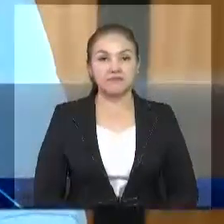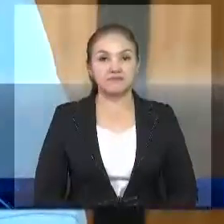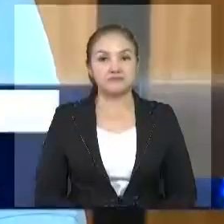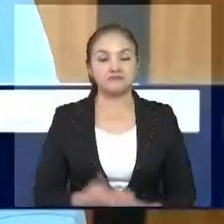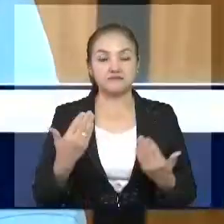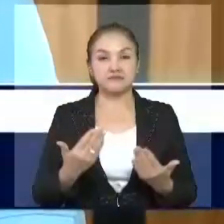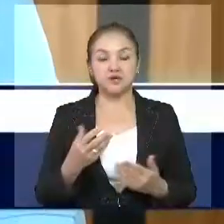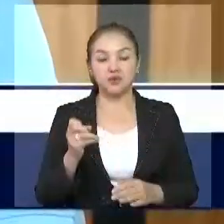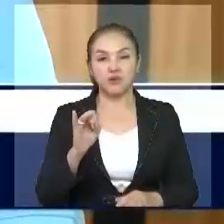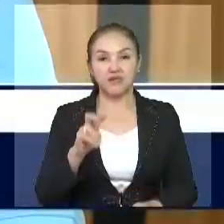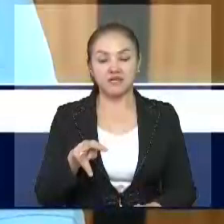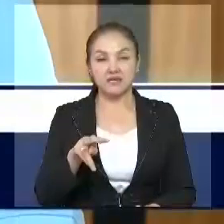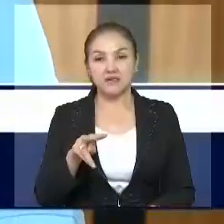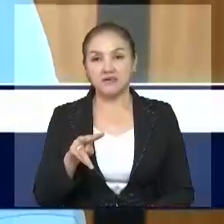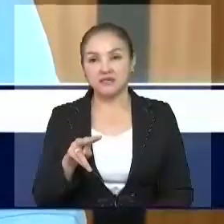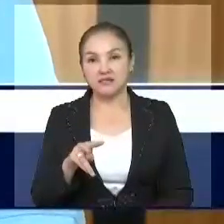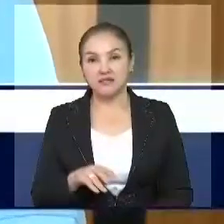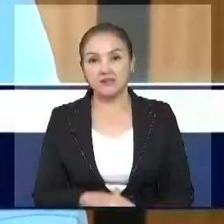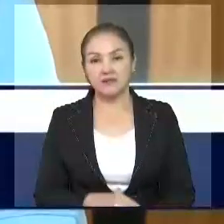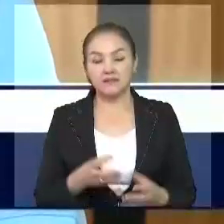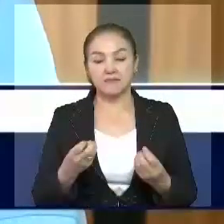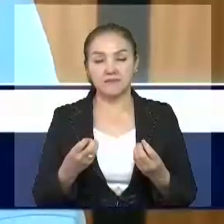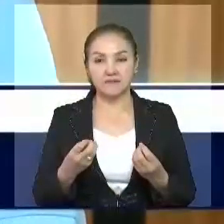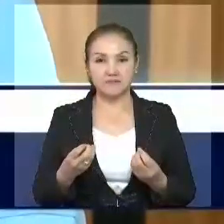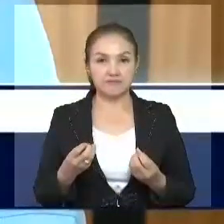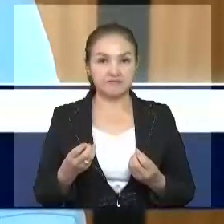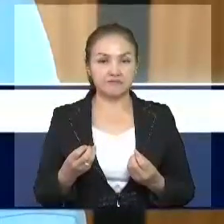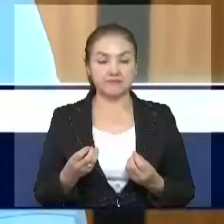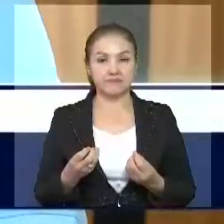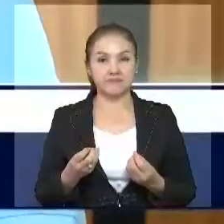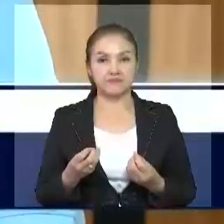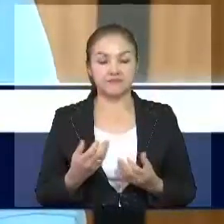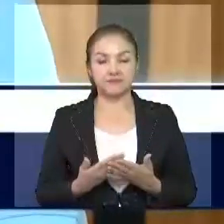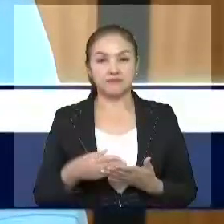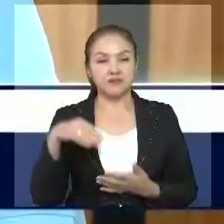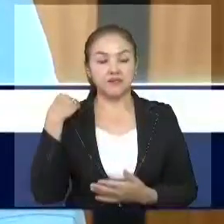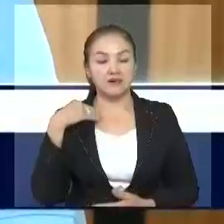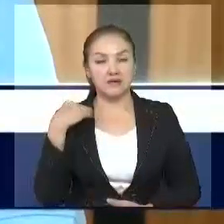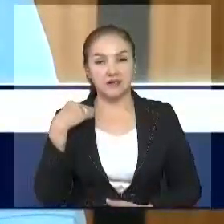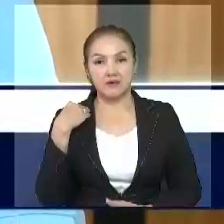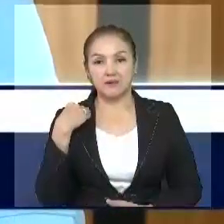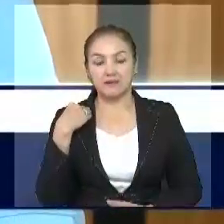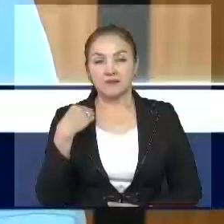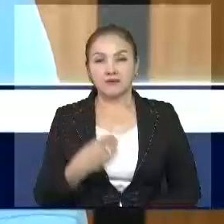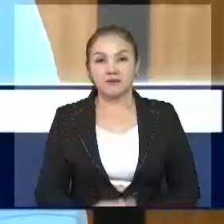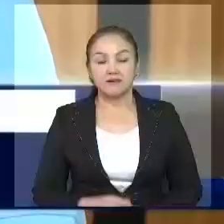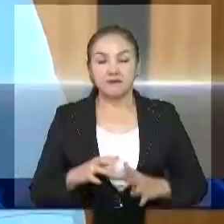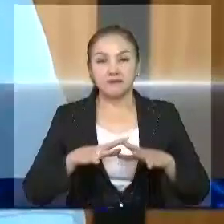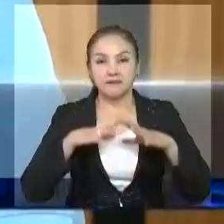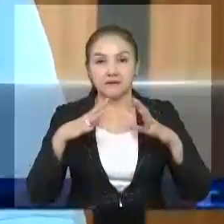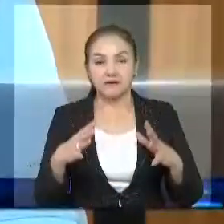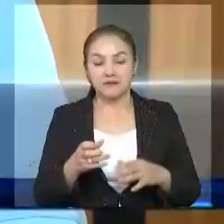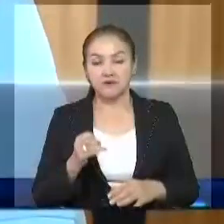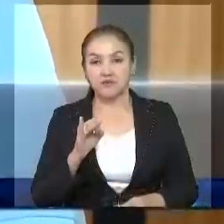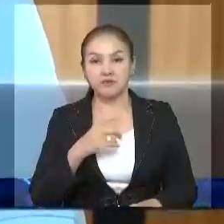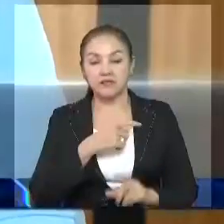Қазір ойым тағы да енді Ақтөбеден үлкен